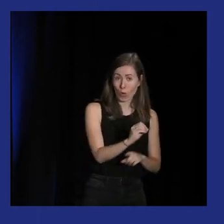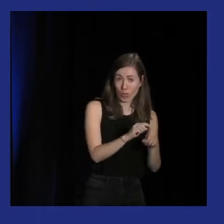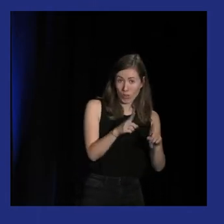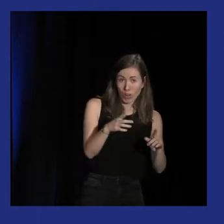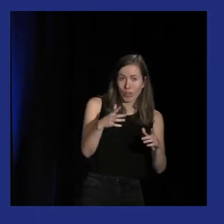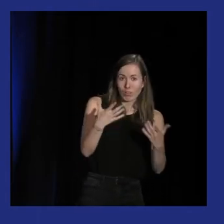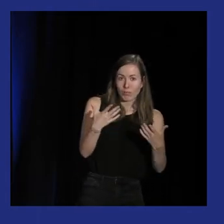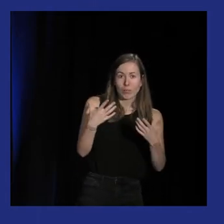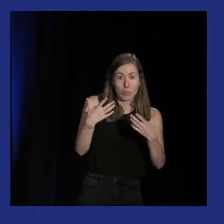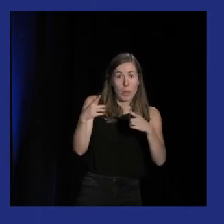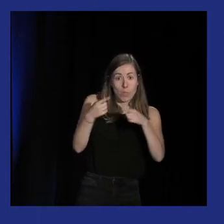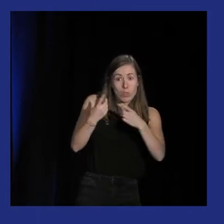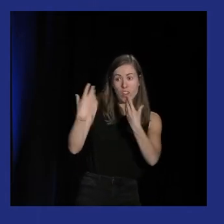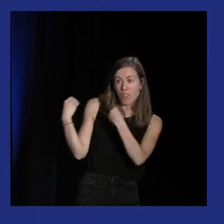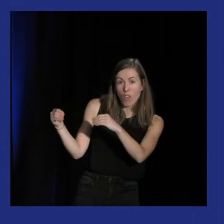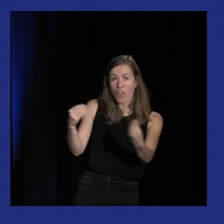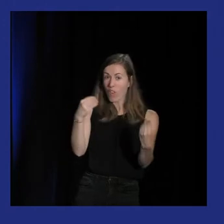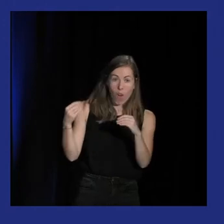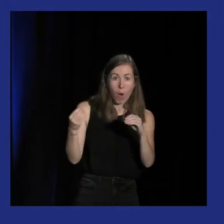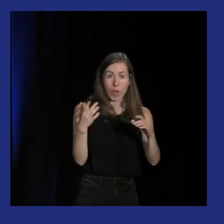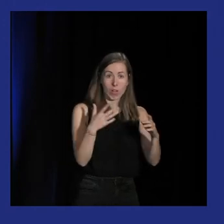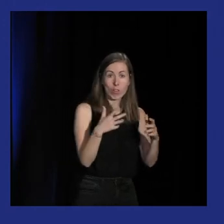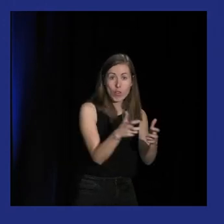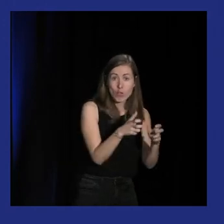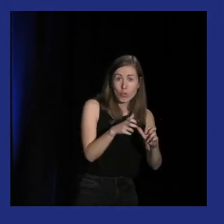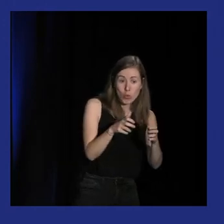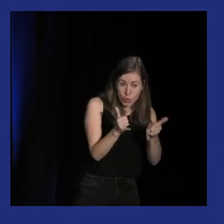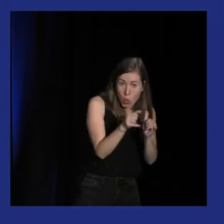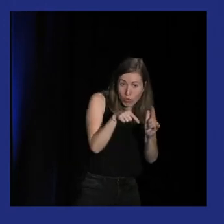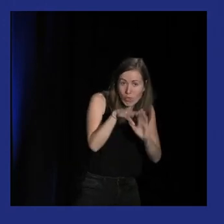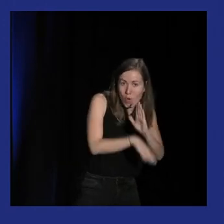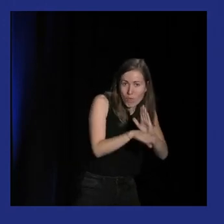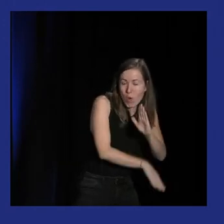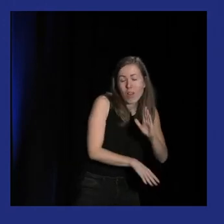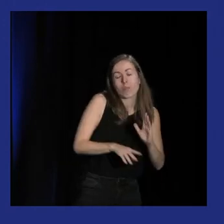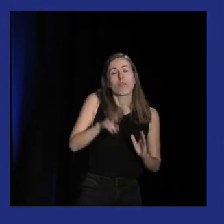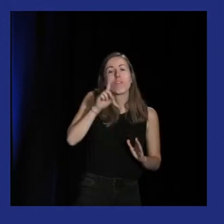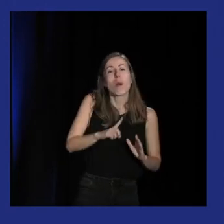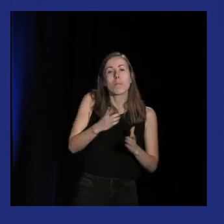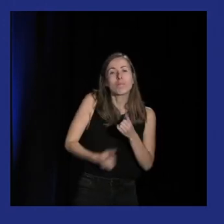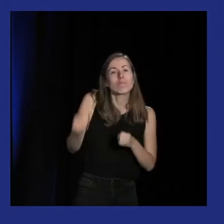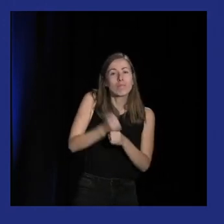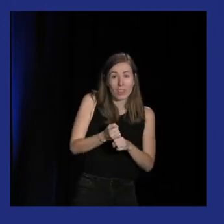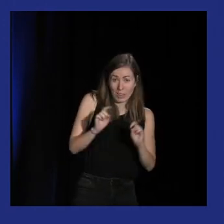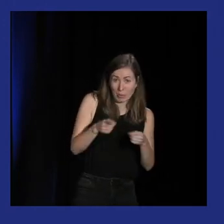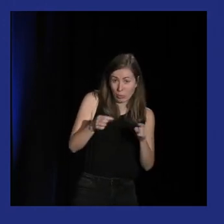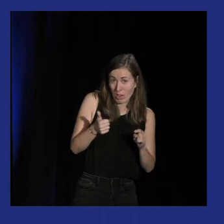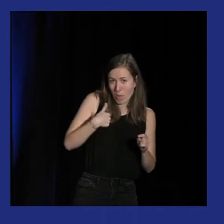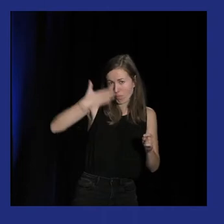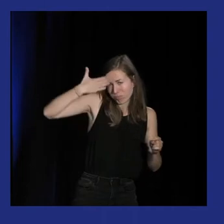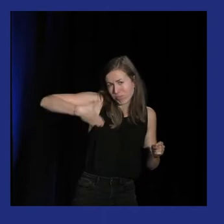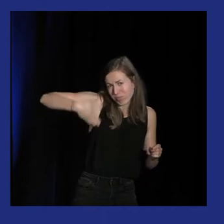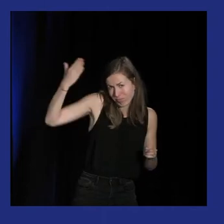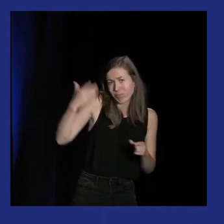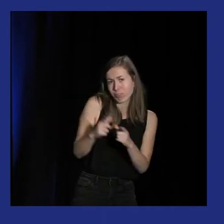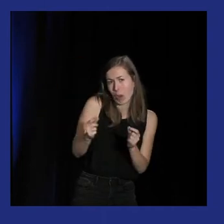le jeu donc ça c'est assez intéressant après il faut savoir que la compositrice mitology une popularité qui